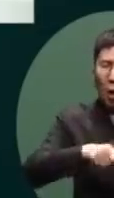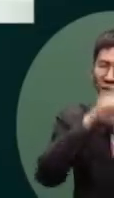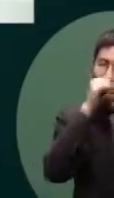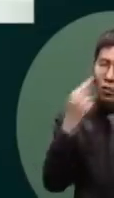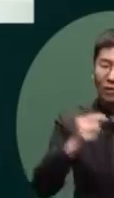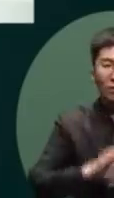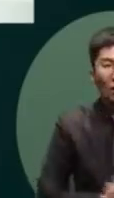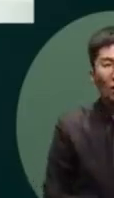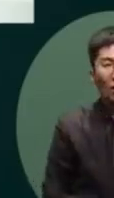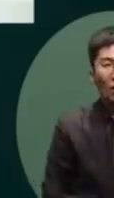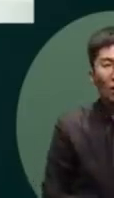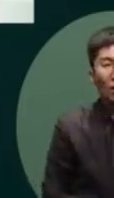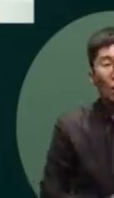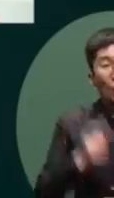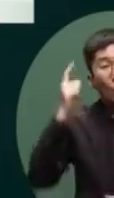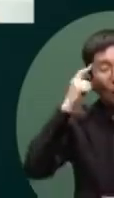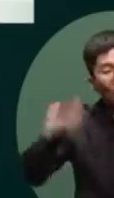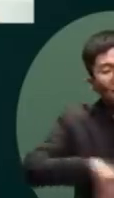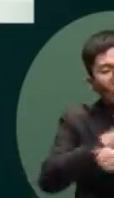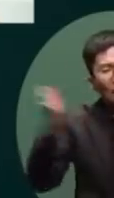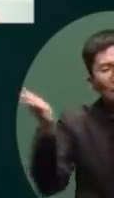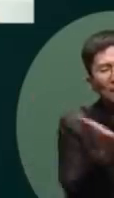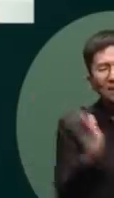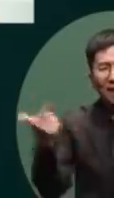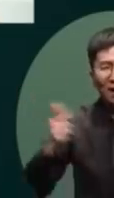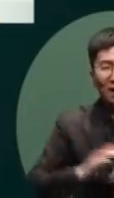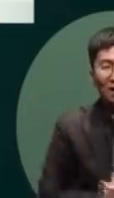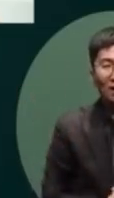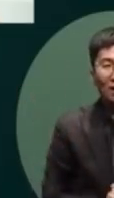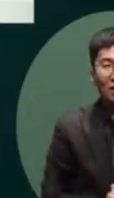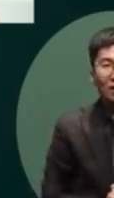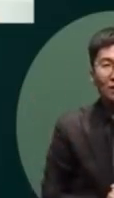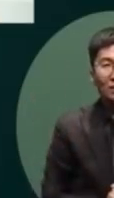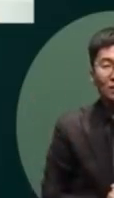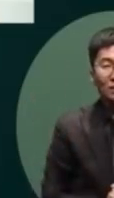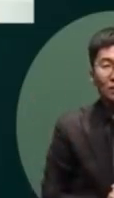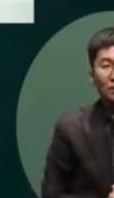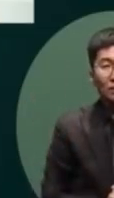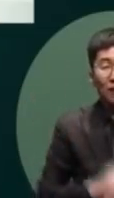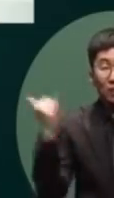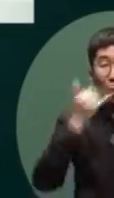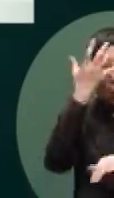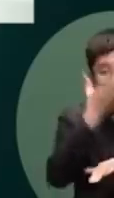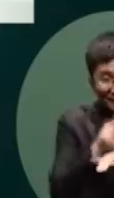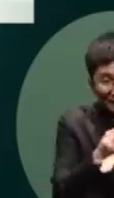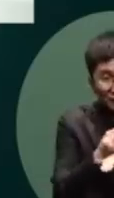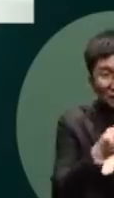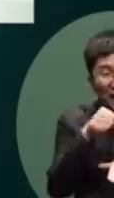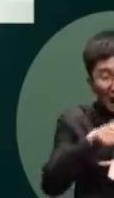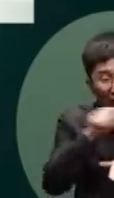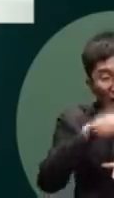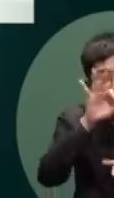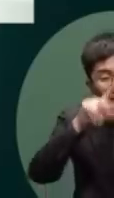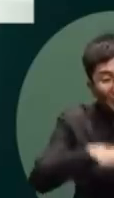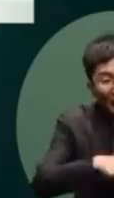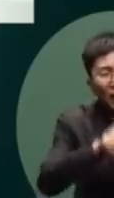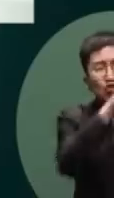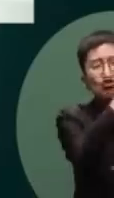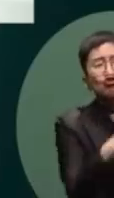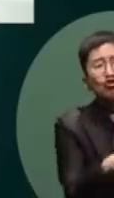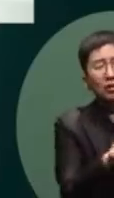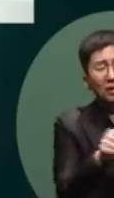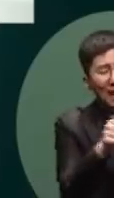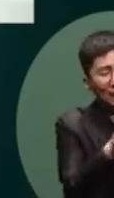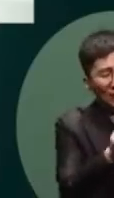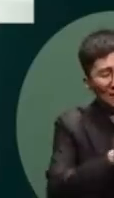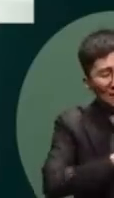것 같습니다. 이게 합리적이질 않아요. 본인이 더 녹취록에 더 극렬하게 많이 나오지 않습니까?